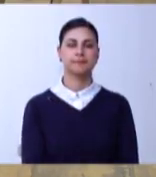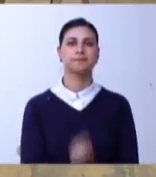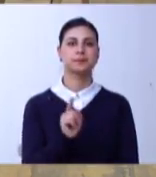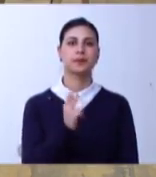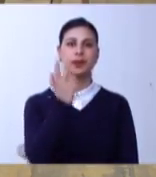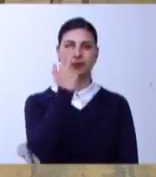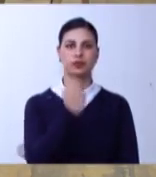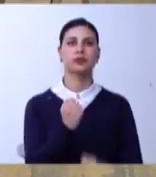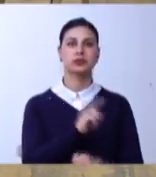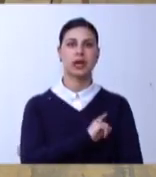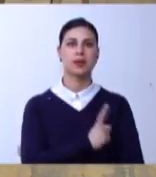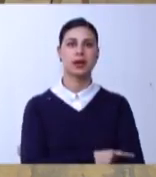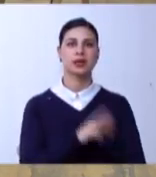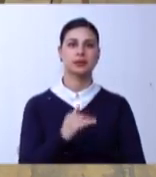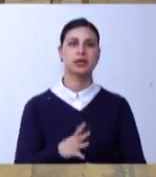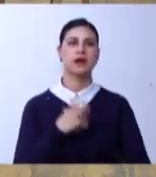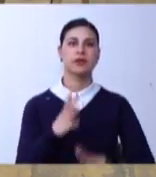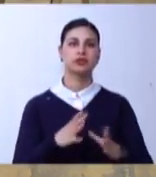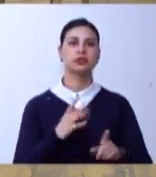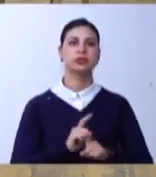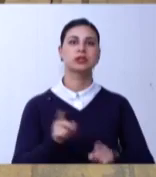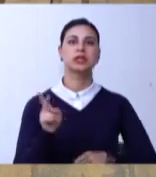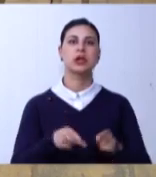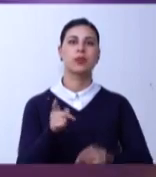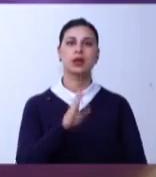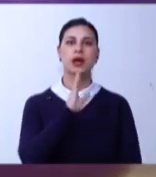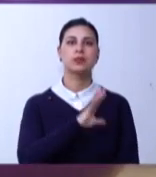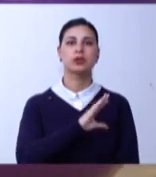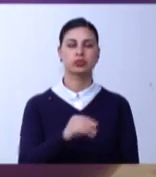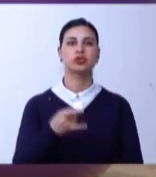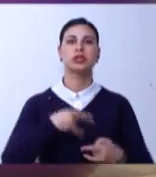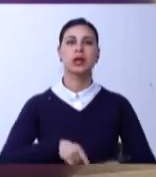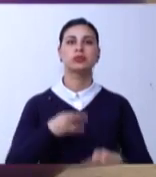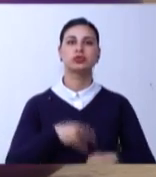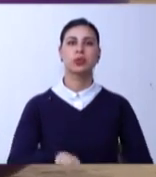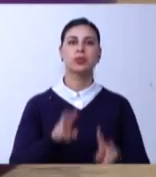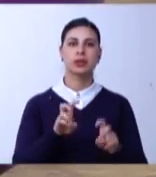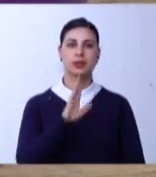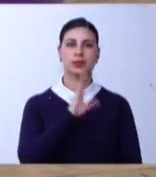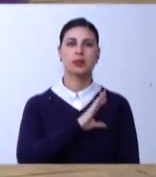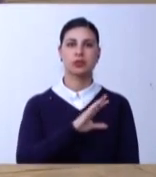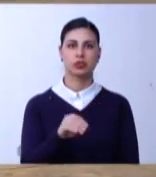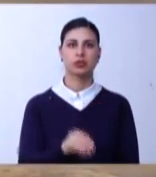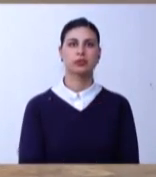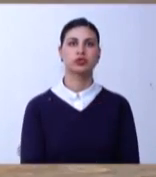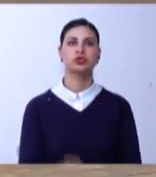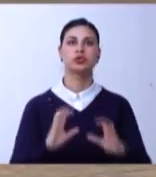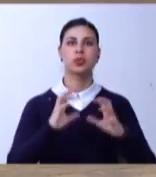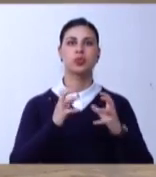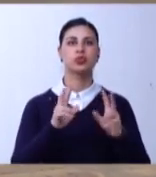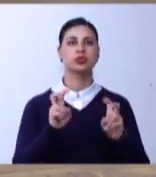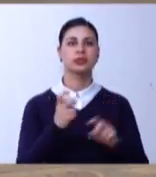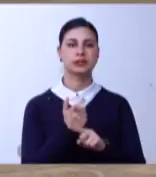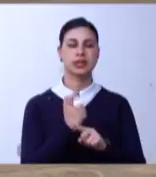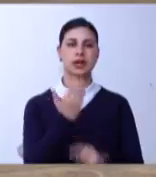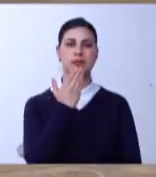ჩვევას ამყარებს და ავარჯიშებს, განსაკუთრებით ნაოპერაციო ქალბატონებში, ნამშობიარე მრავალჯერ ქალბატონებში, ბურთის დახმარებით,